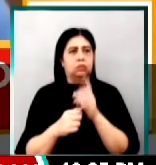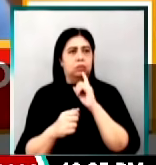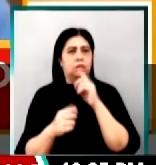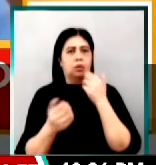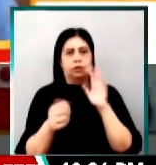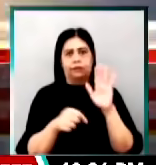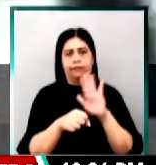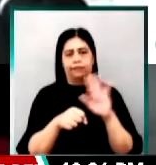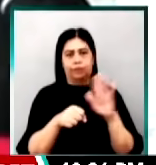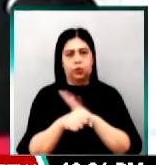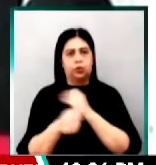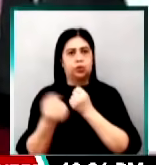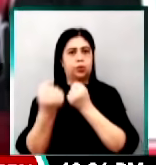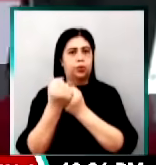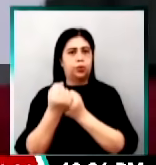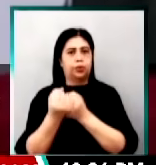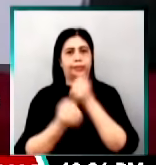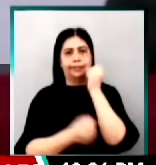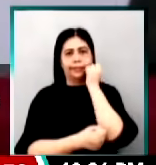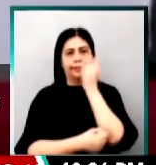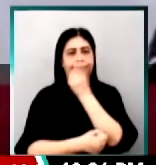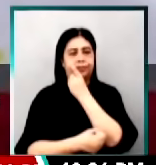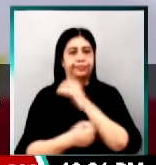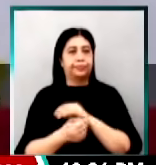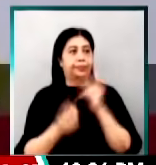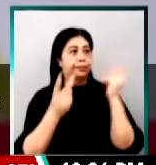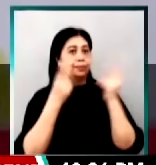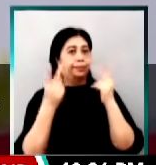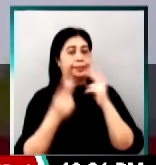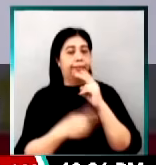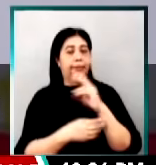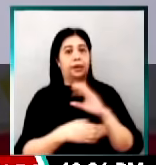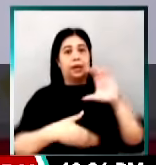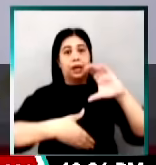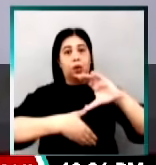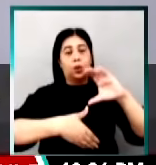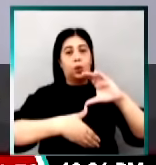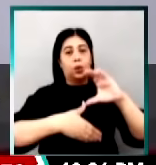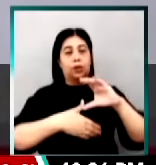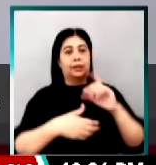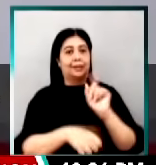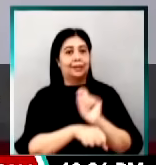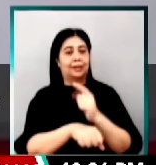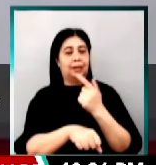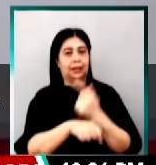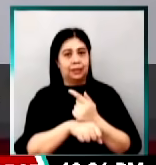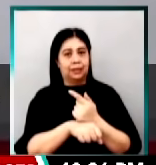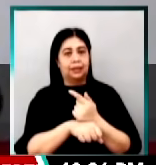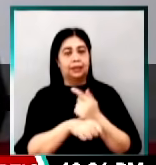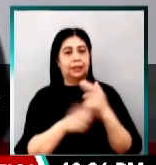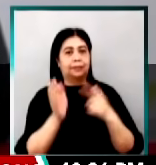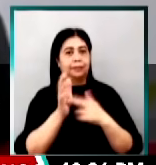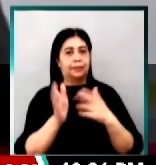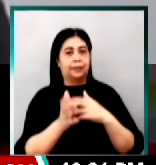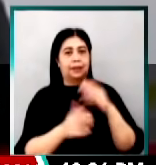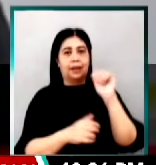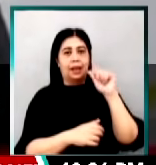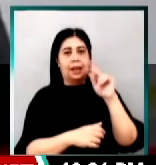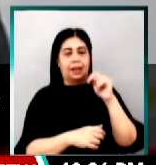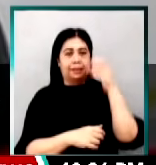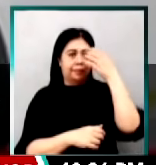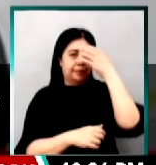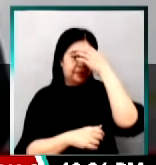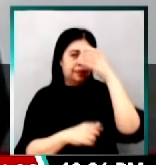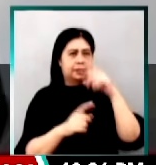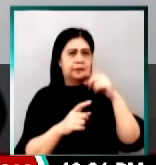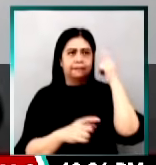Ma'am Inday Sara. Bumisita naman sa Caloocan City si Taguig Representative Alan Peter Cayetano. Nauna niyang sinabi na pinag-iisipan niyang